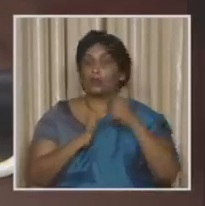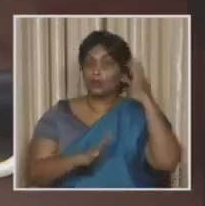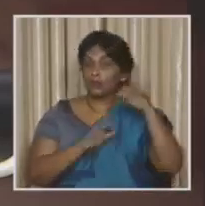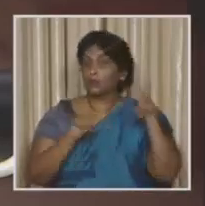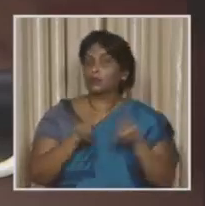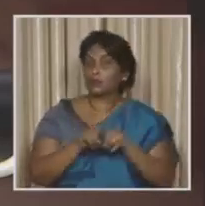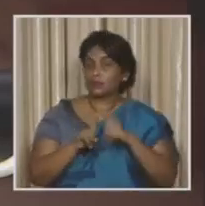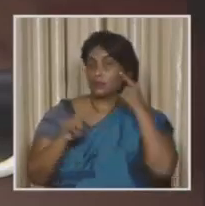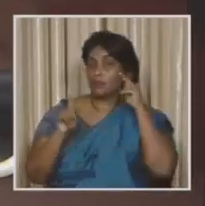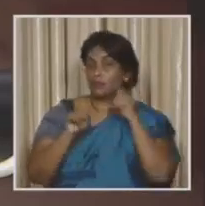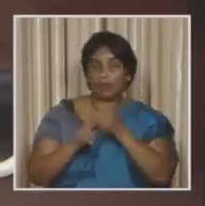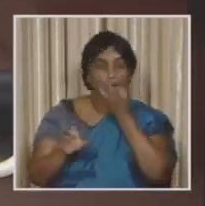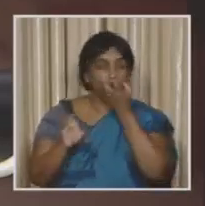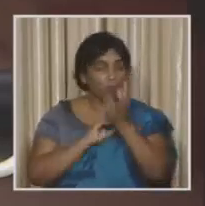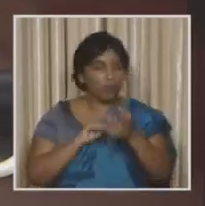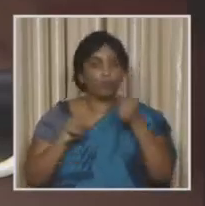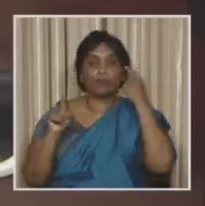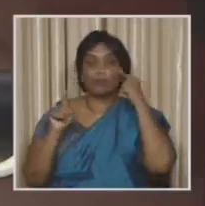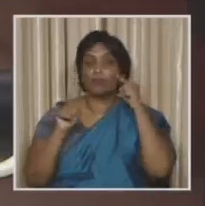වශයෙන් එල්ල කරන ලද ප්‍රහාරයන්ගේ